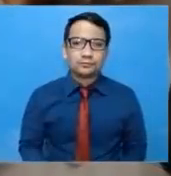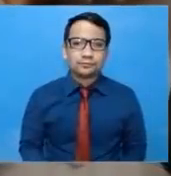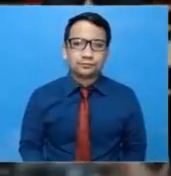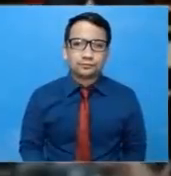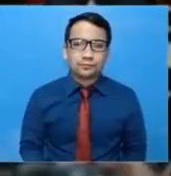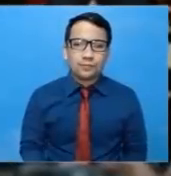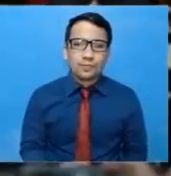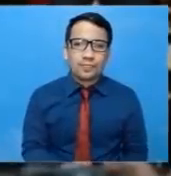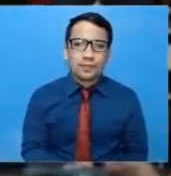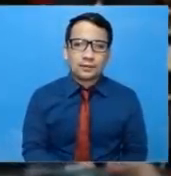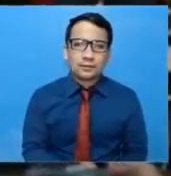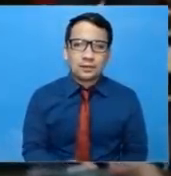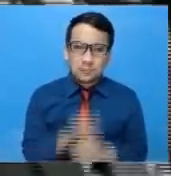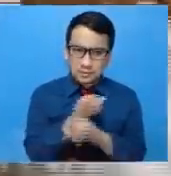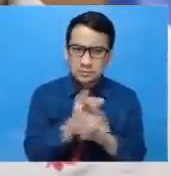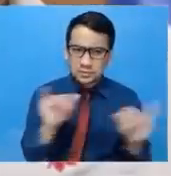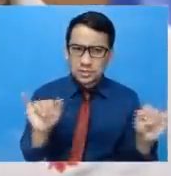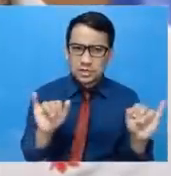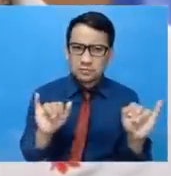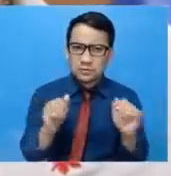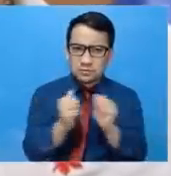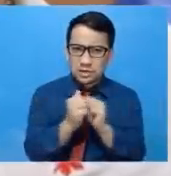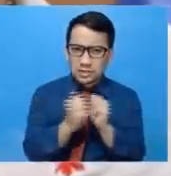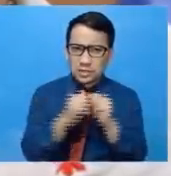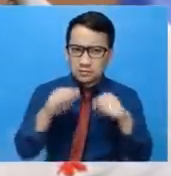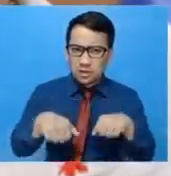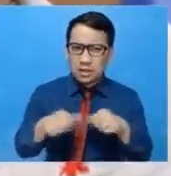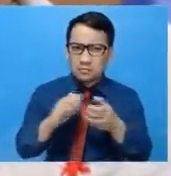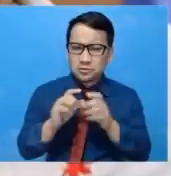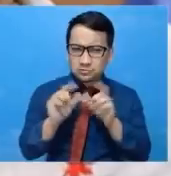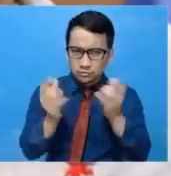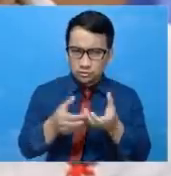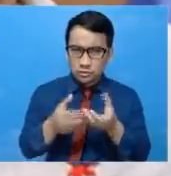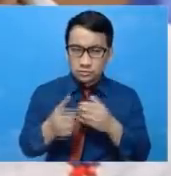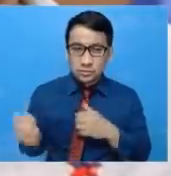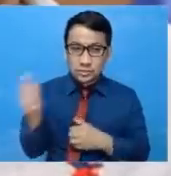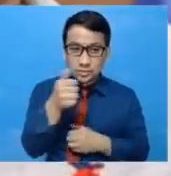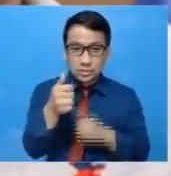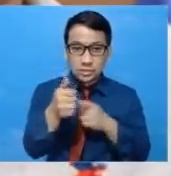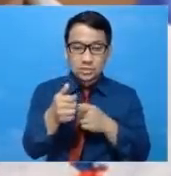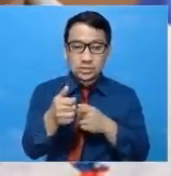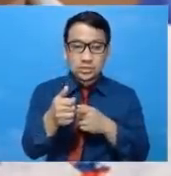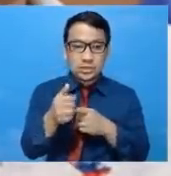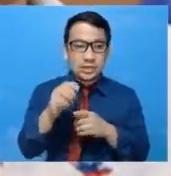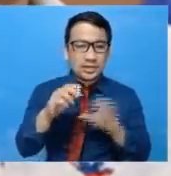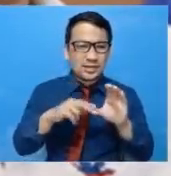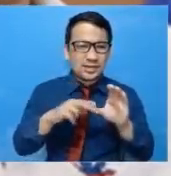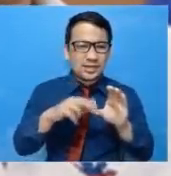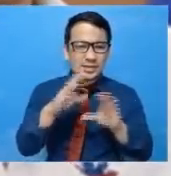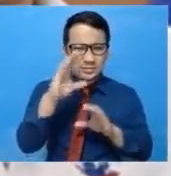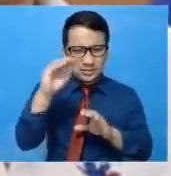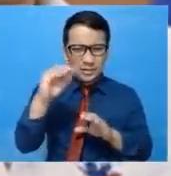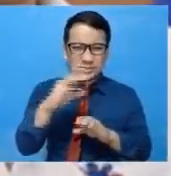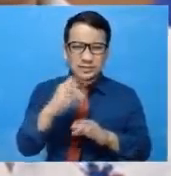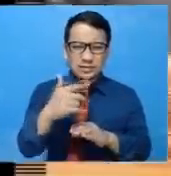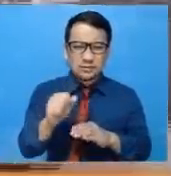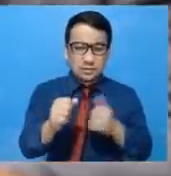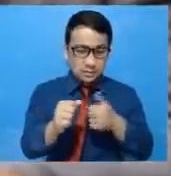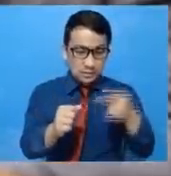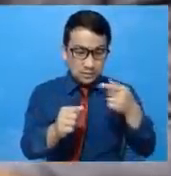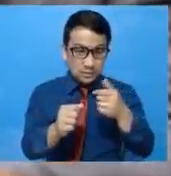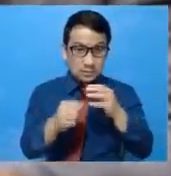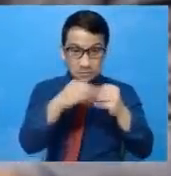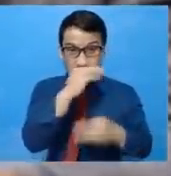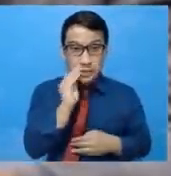Magkaalyado, magkapartido. Chairman ng PDP Laban si Pangulong Rodrigo Duterte, presidente naman Senador Manny Pacquiao.